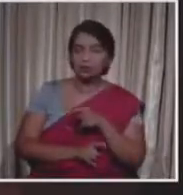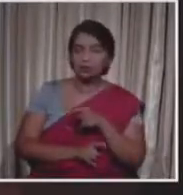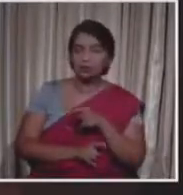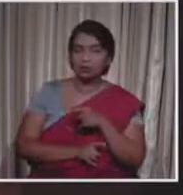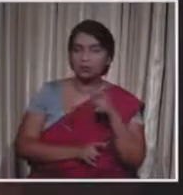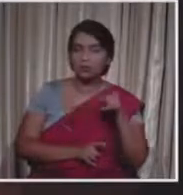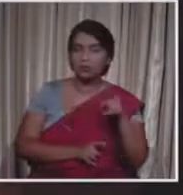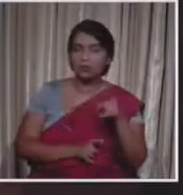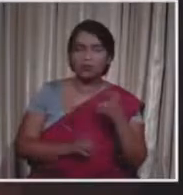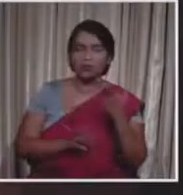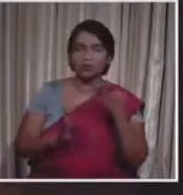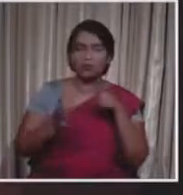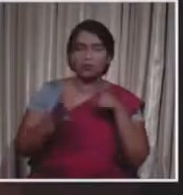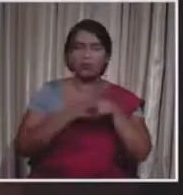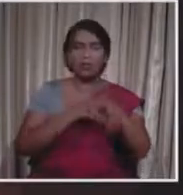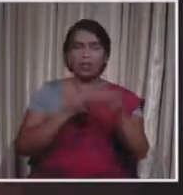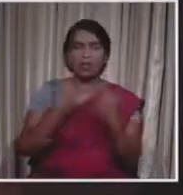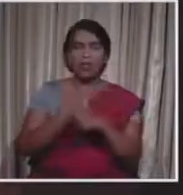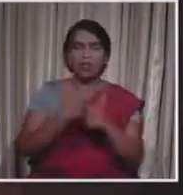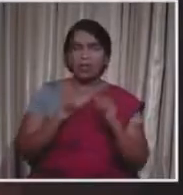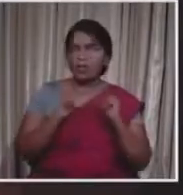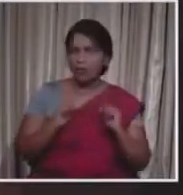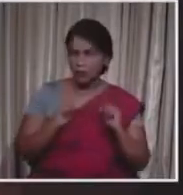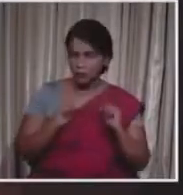ඒ හිදස නිර්මාණය වුණේ මොකද?